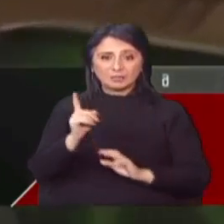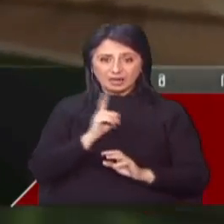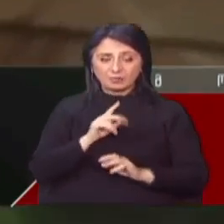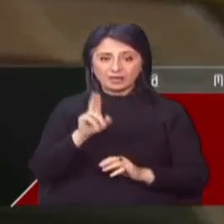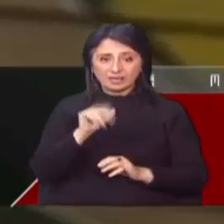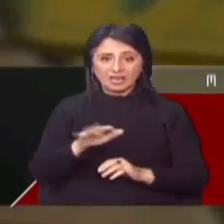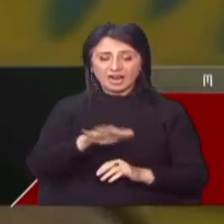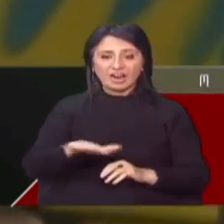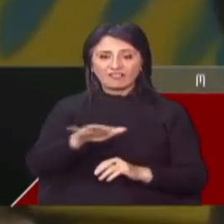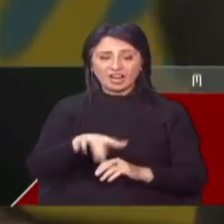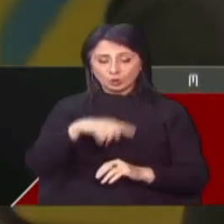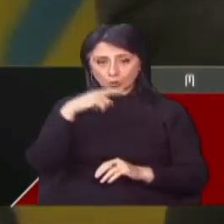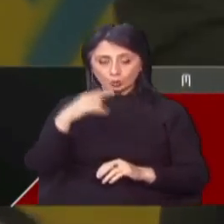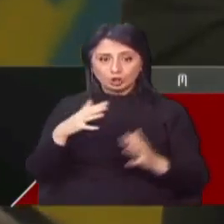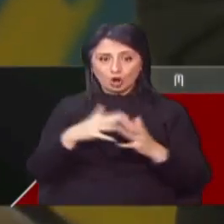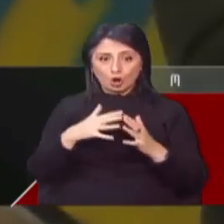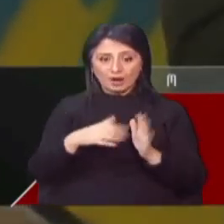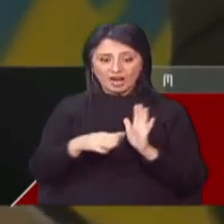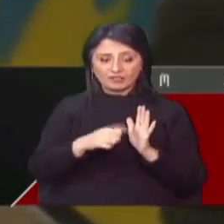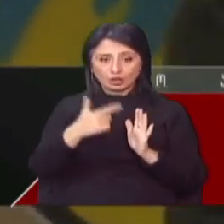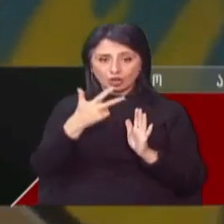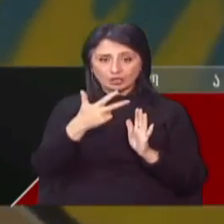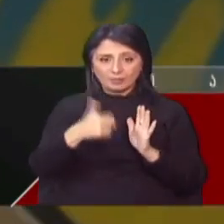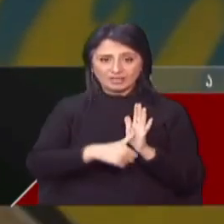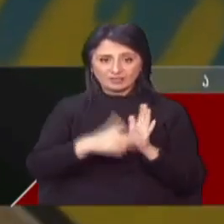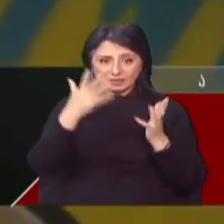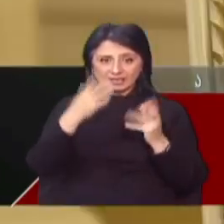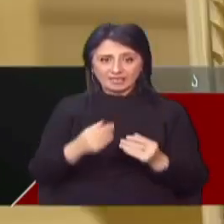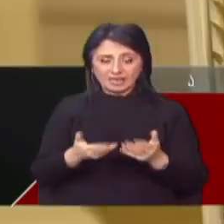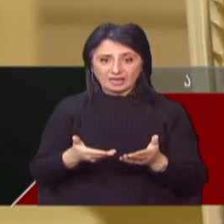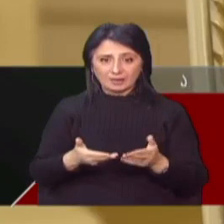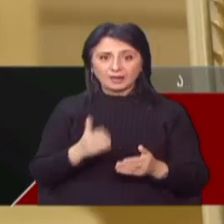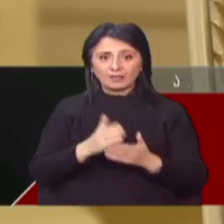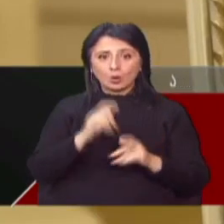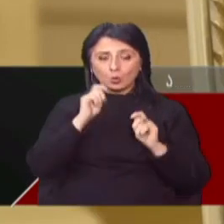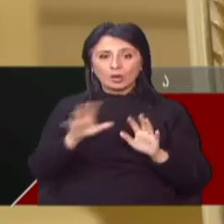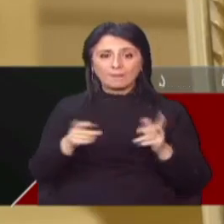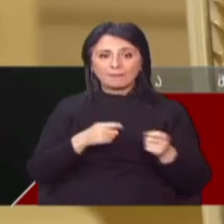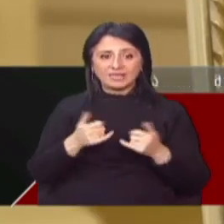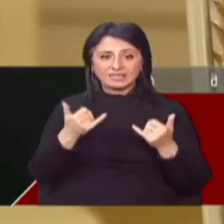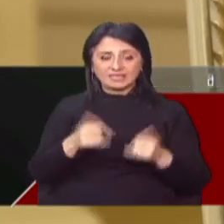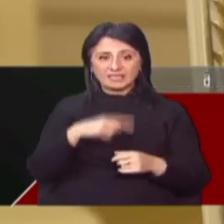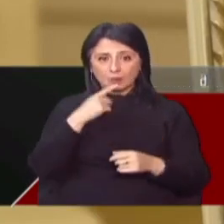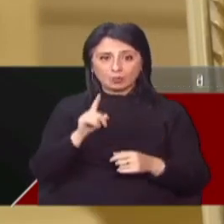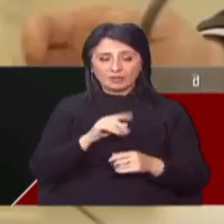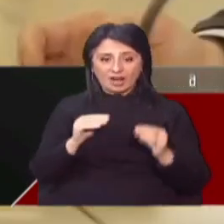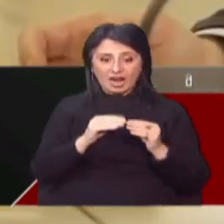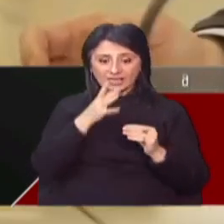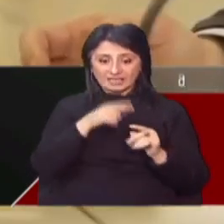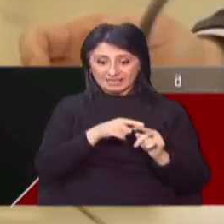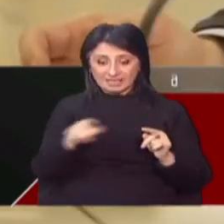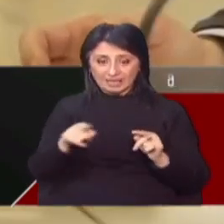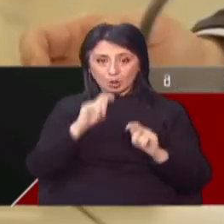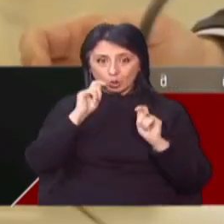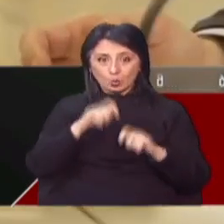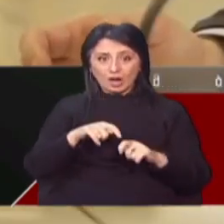და ქვეყანაში რუსეთთან ომის 636 დღეს მიიწურა. უკრაინის პრეზიდენტი დღეს ამბობს, რომ 10 წლის თავზე